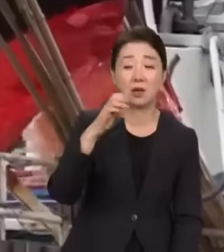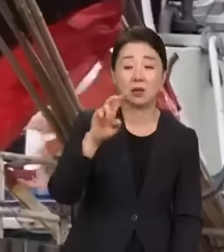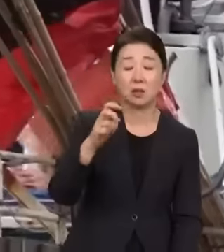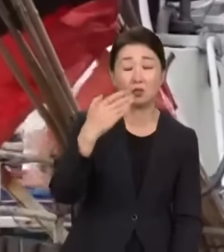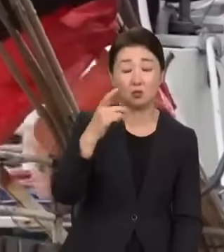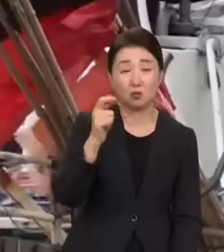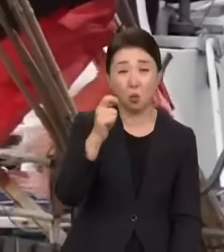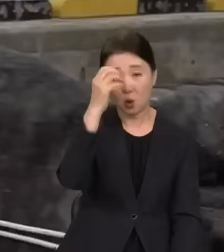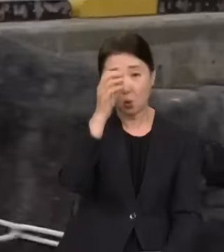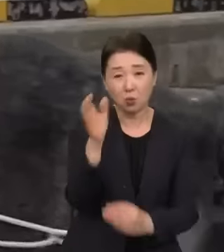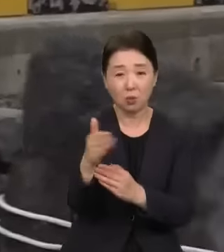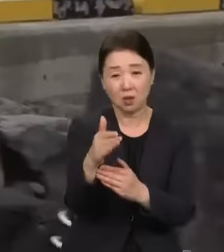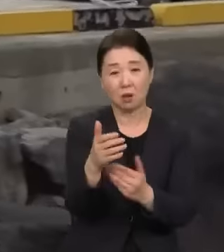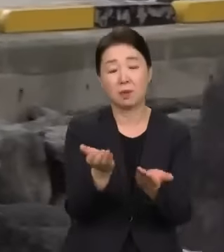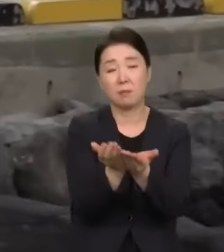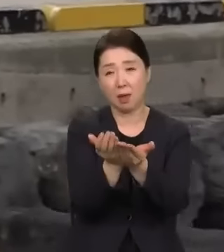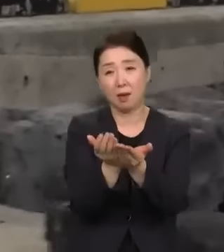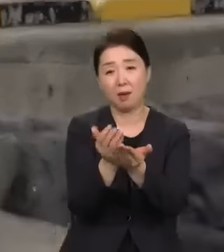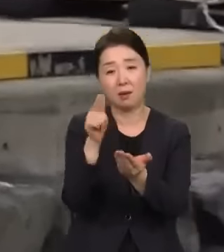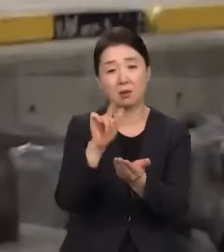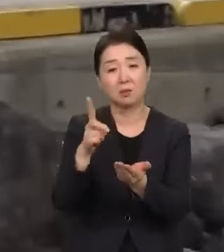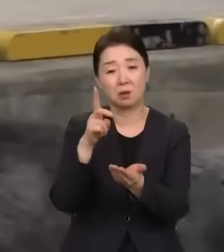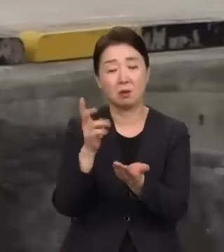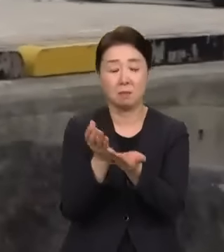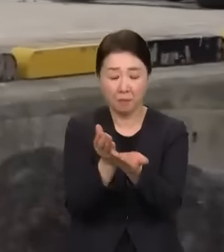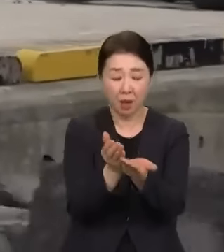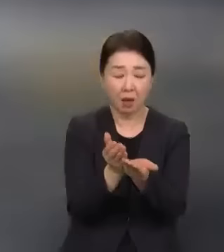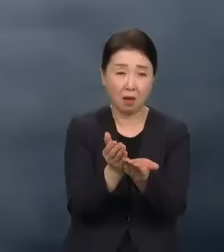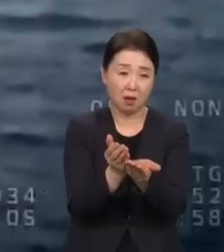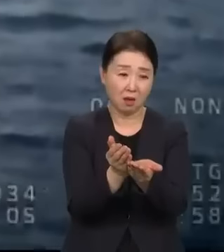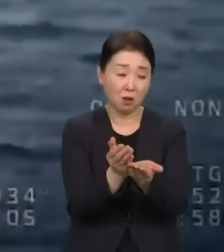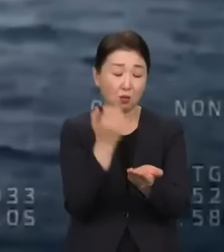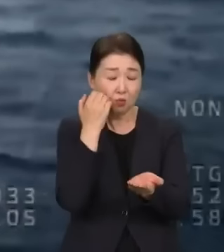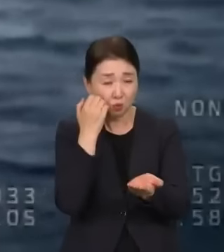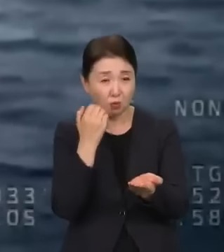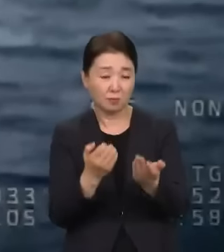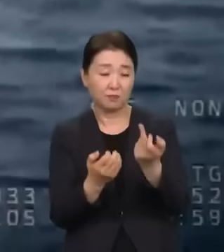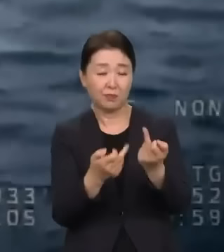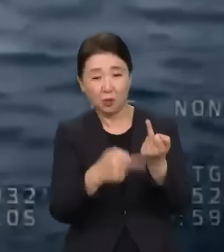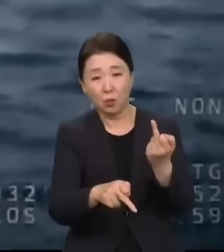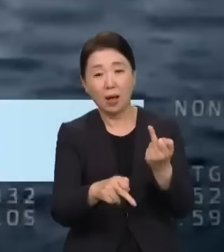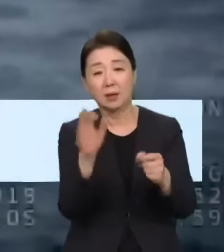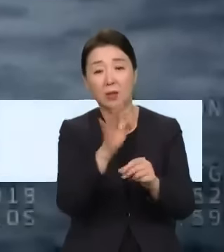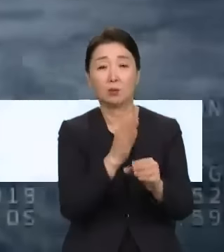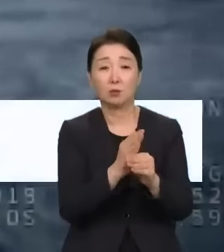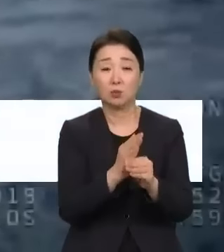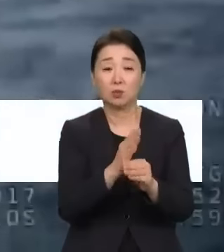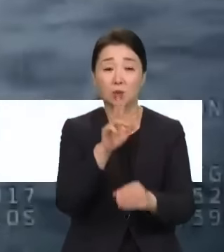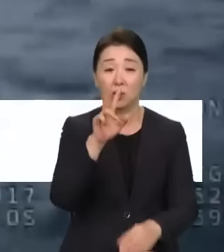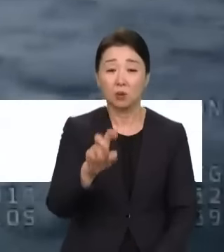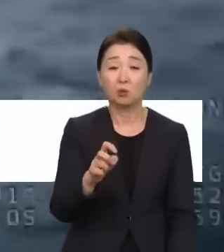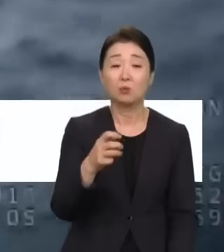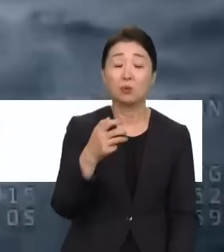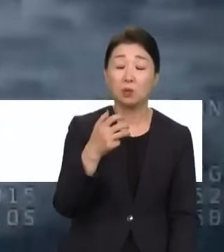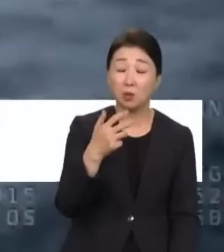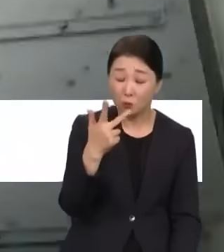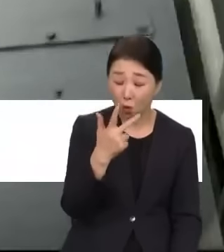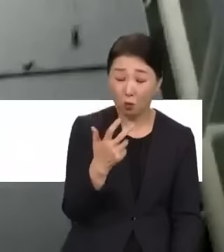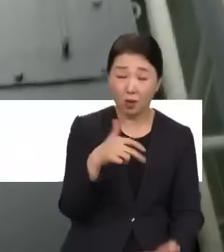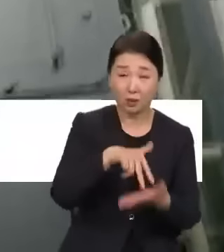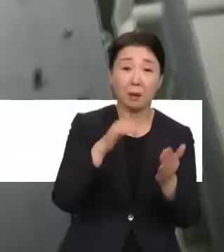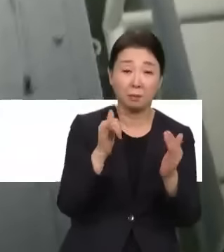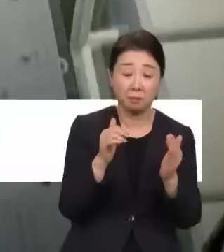어선 금성호. 그 배에 타고 있던 조카를 찾고 있는 겁니다. 27명이 타고 있던 배, 사망자 4명.